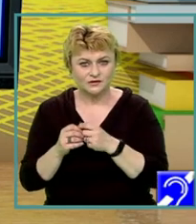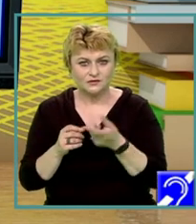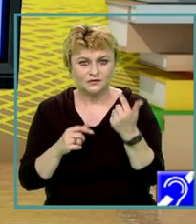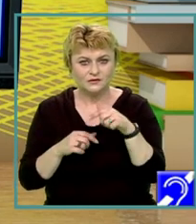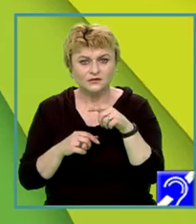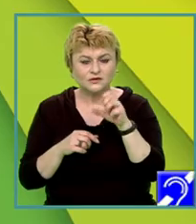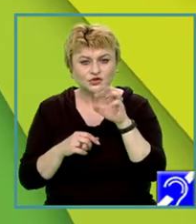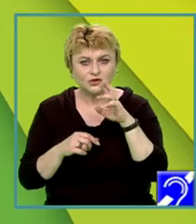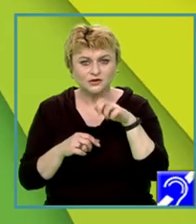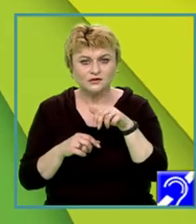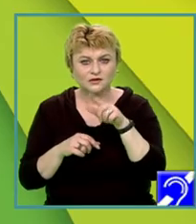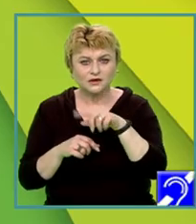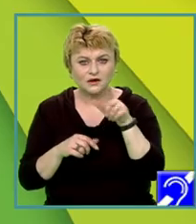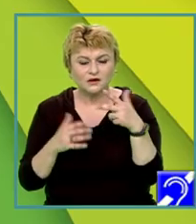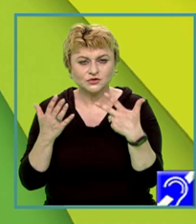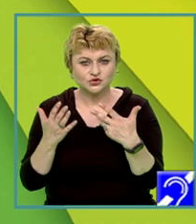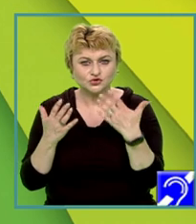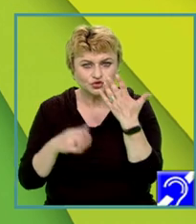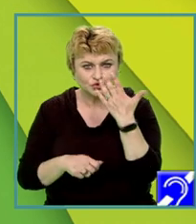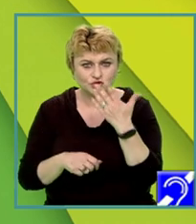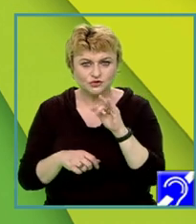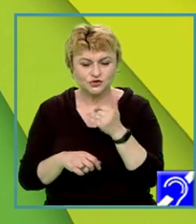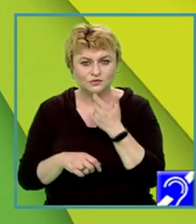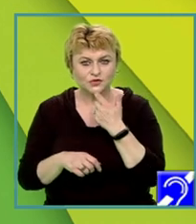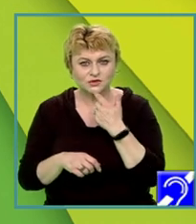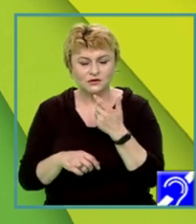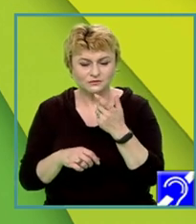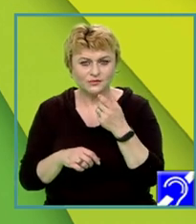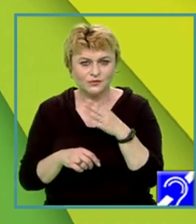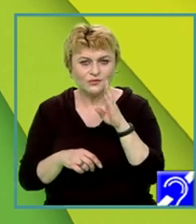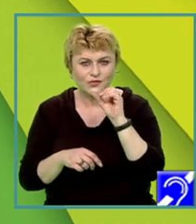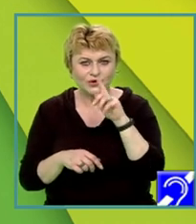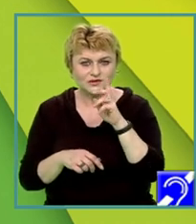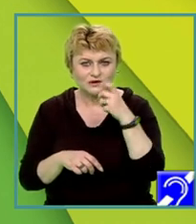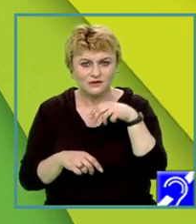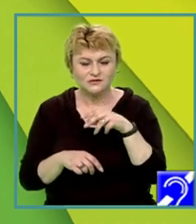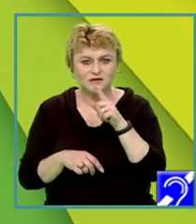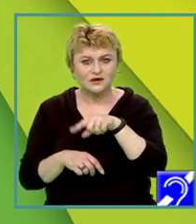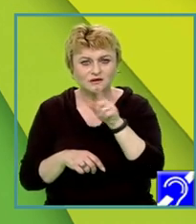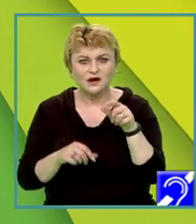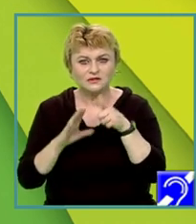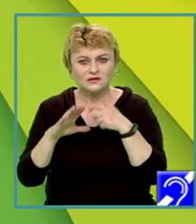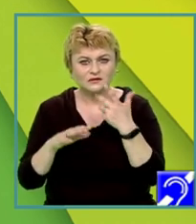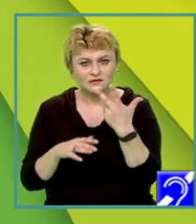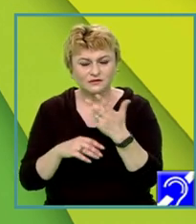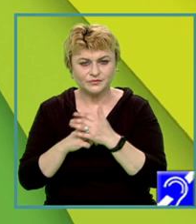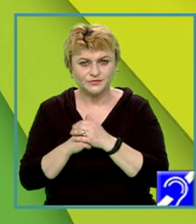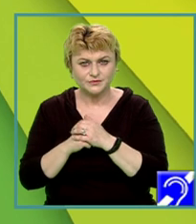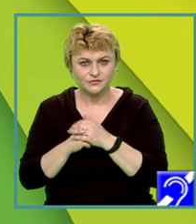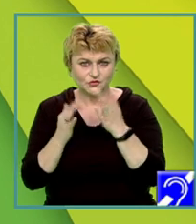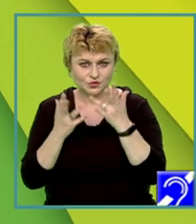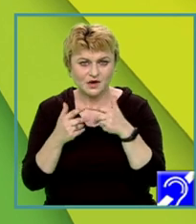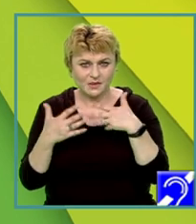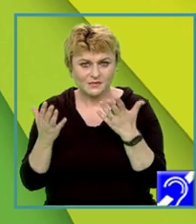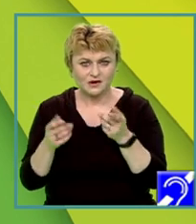din 5 te opera de cal din opt și Bogdan pe radical din 3 toți cei care au ales să număr